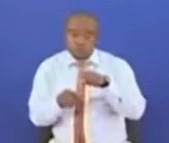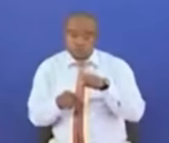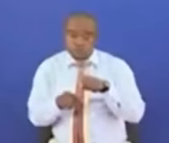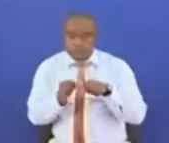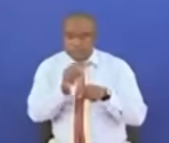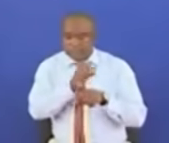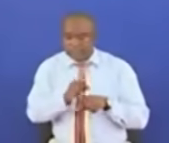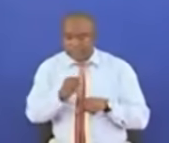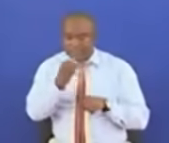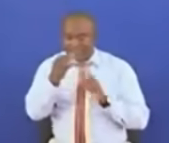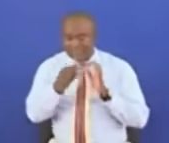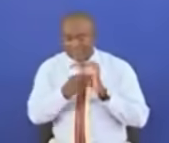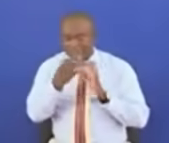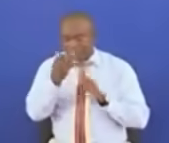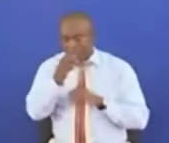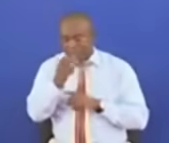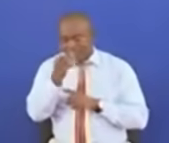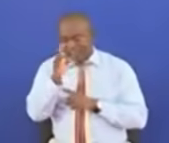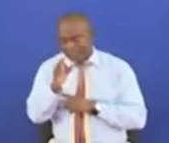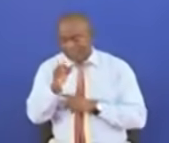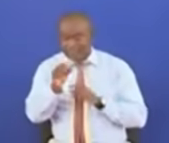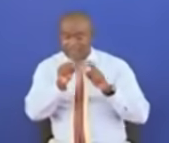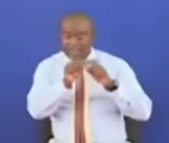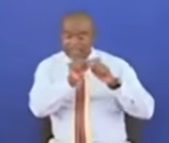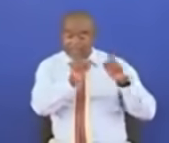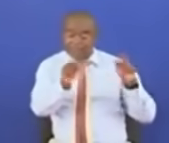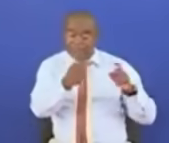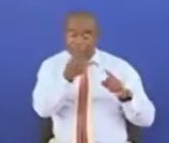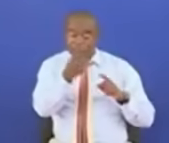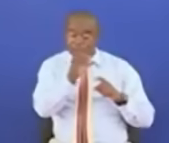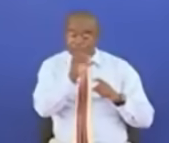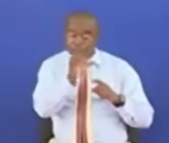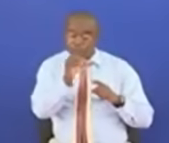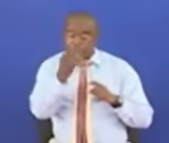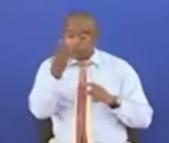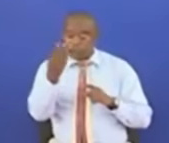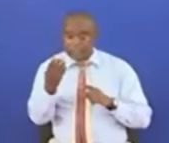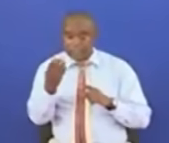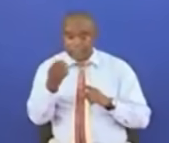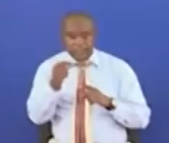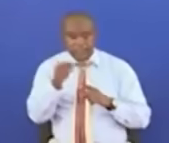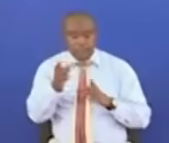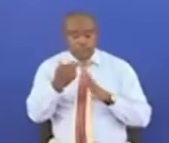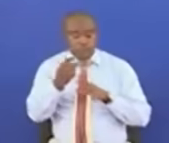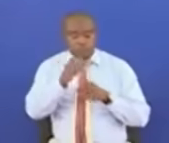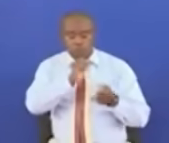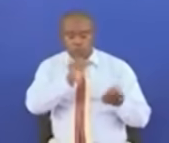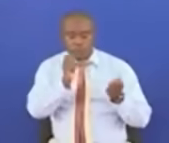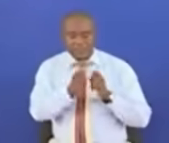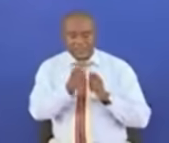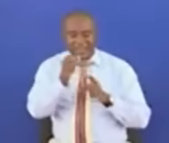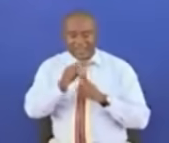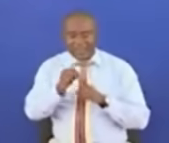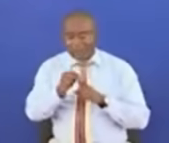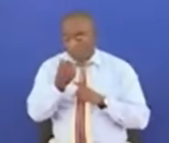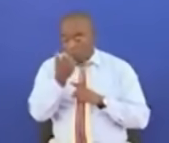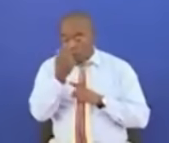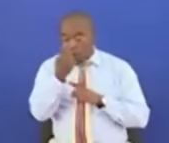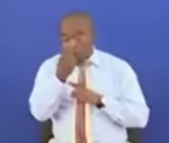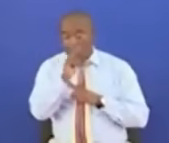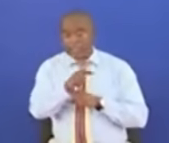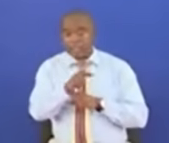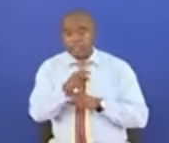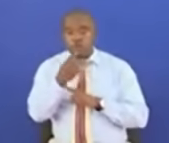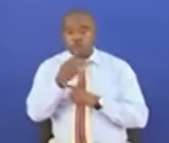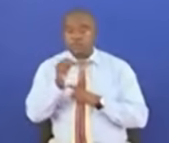ya 85 2 F na ibara ya 104 1 I tuweze kuibadilisha neno mwangalizi litumike